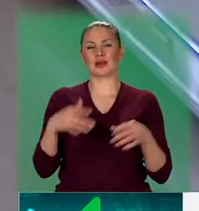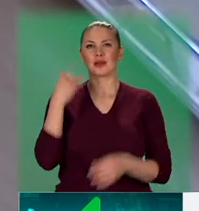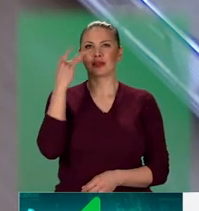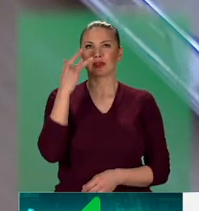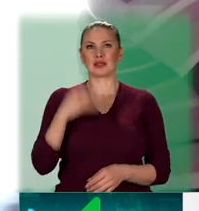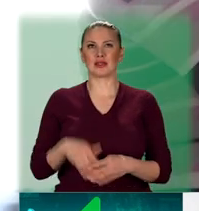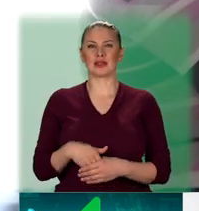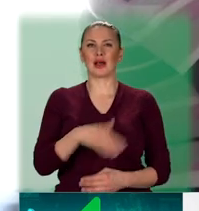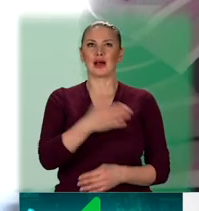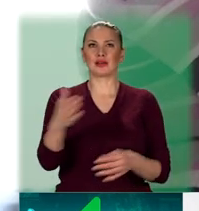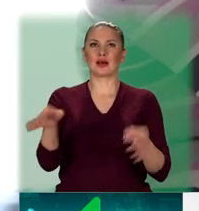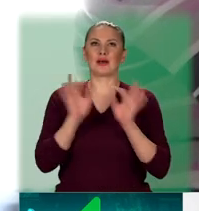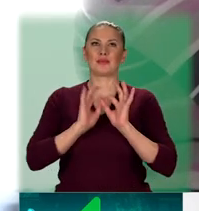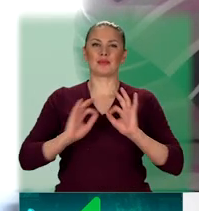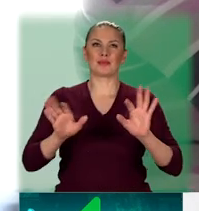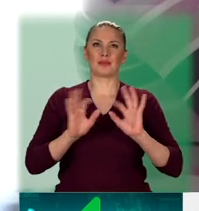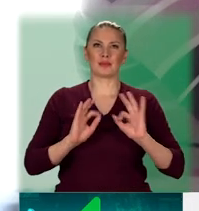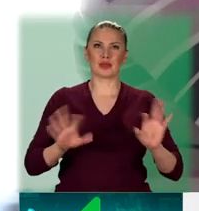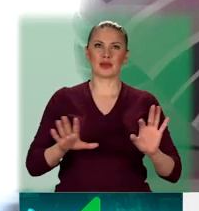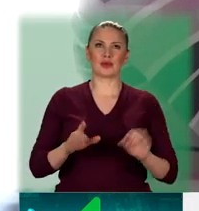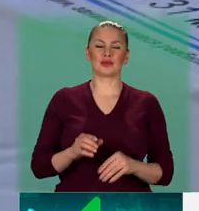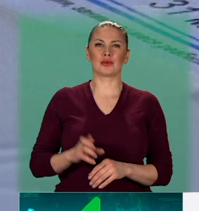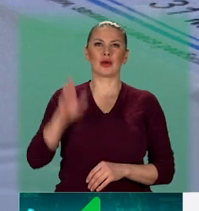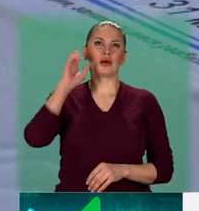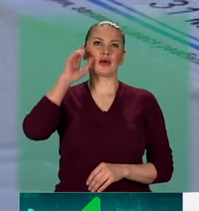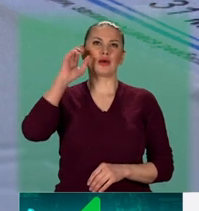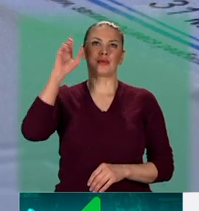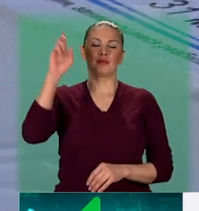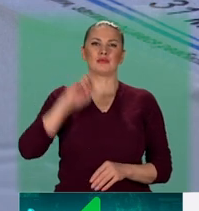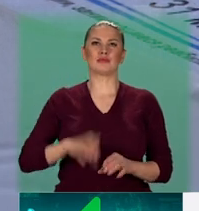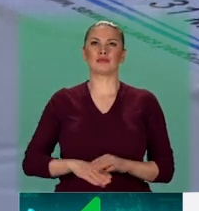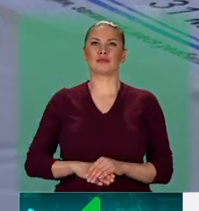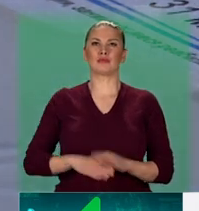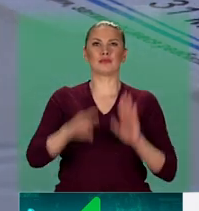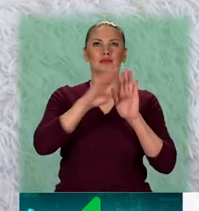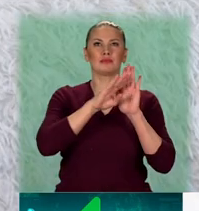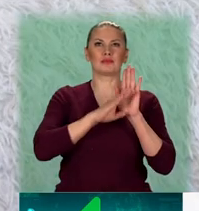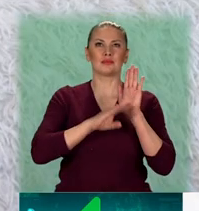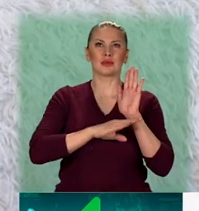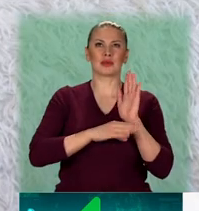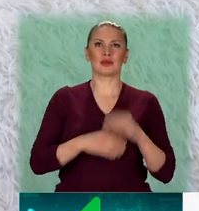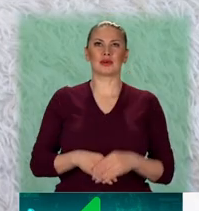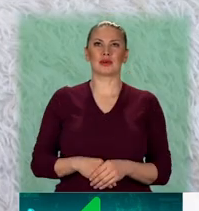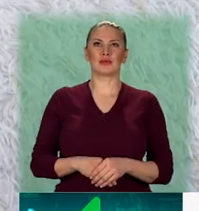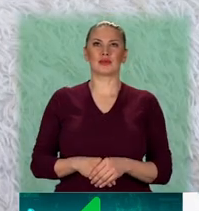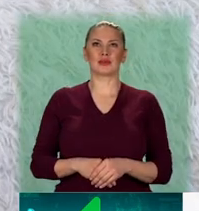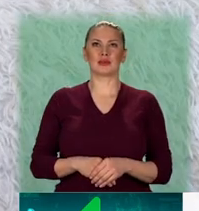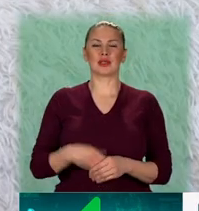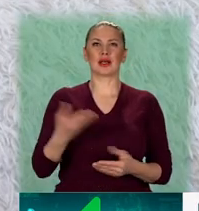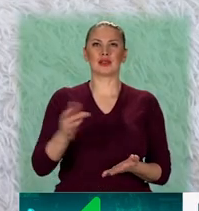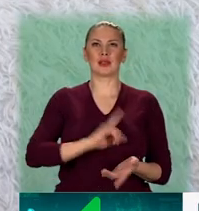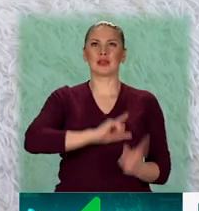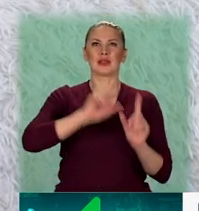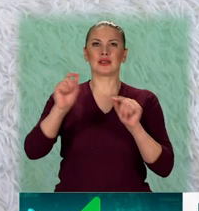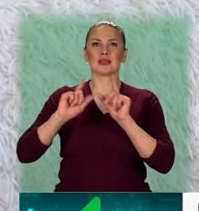Она нынче преподает богословские дисциплины в Свято-Покровском мужском монастыре Корсакова. Писать-то я начала. Съездила